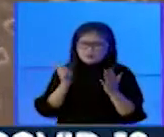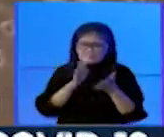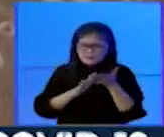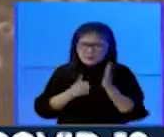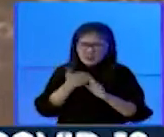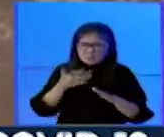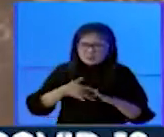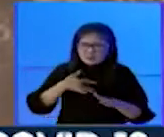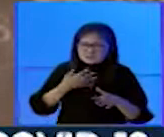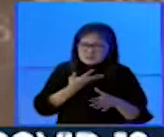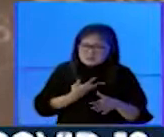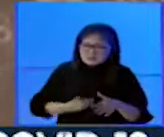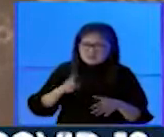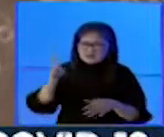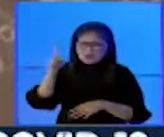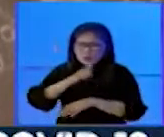masa isolasi di rumah sakit.